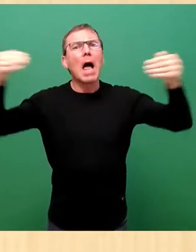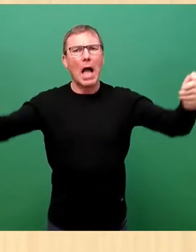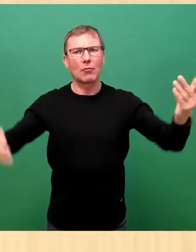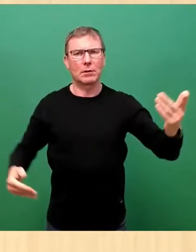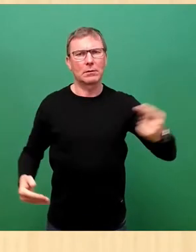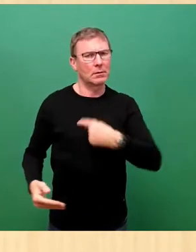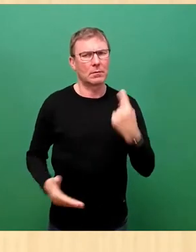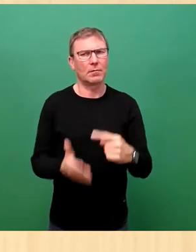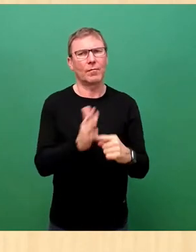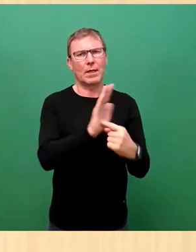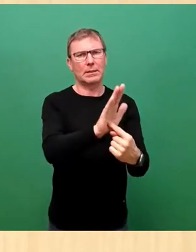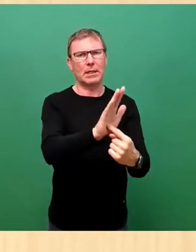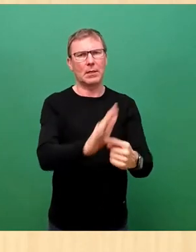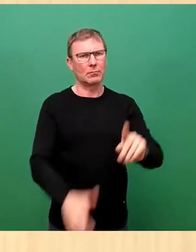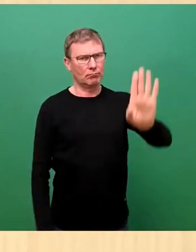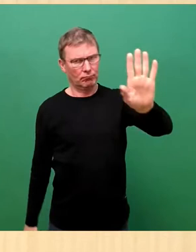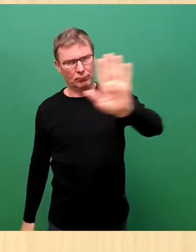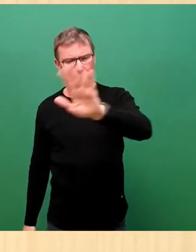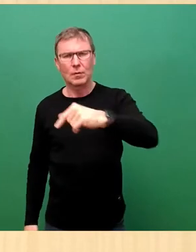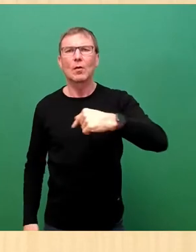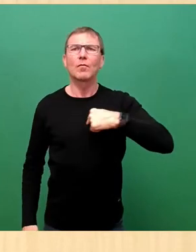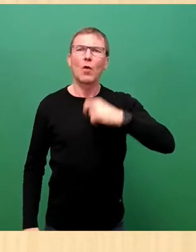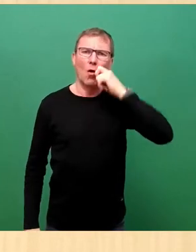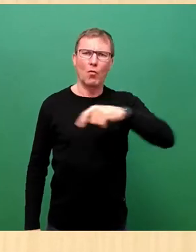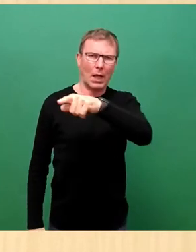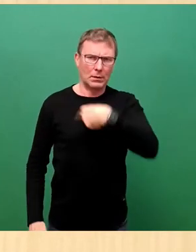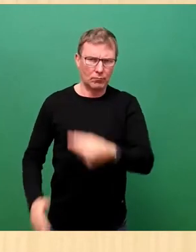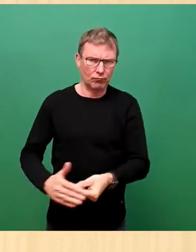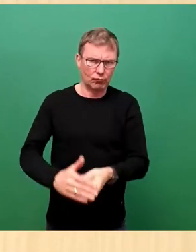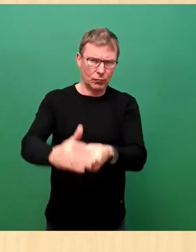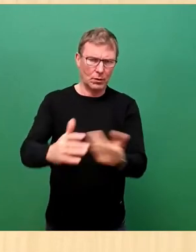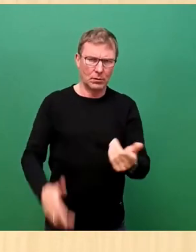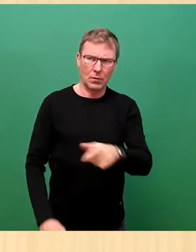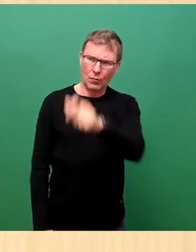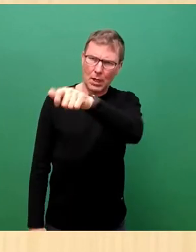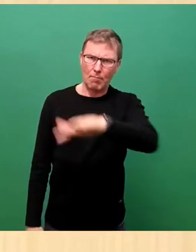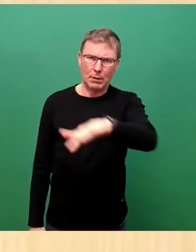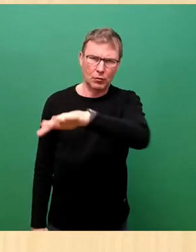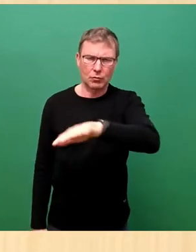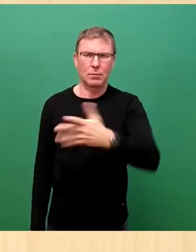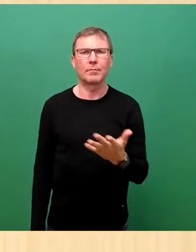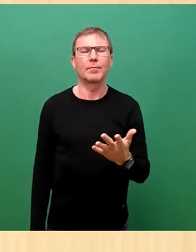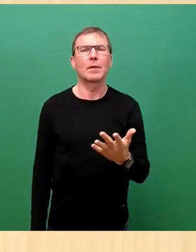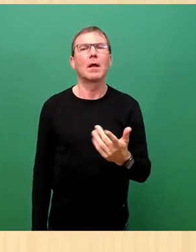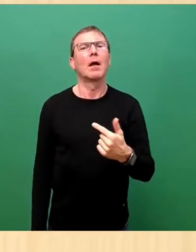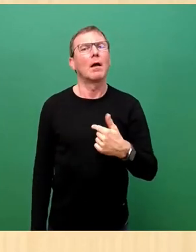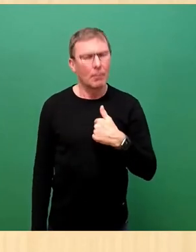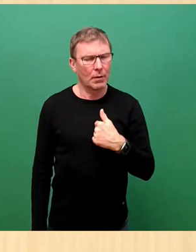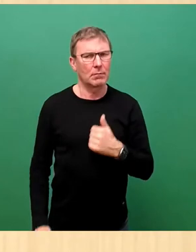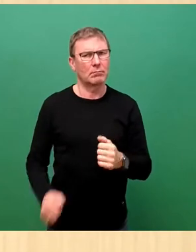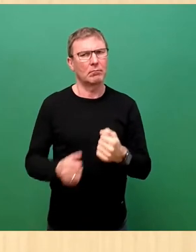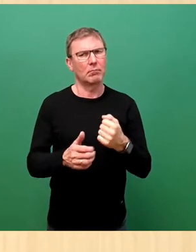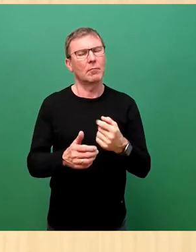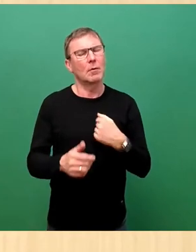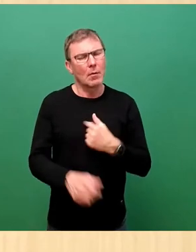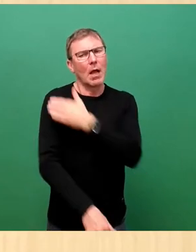eine Rückversicherung für die Ukrainer und Ukrainerinnen. Wir stehen an eurer Seite.